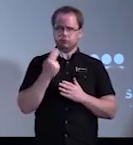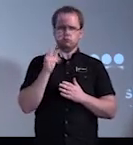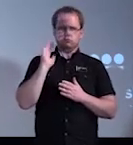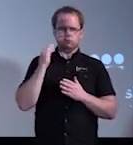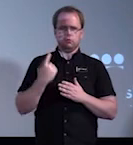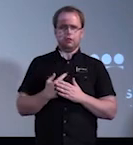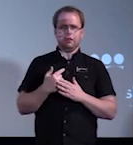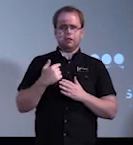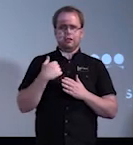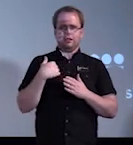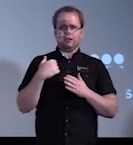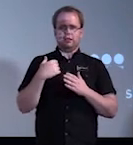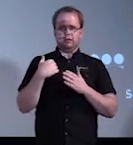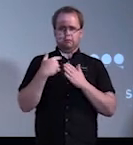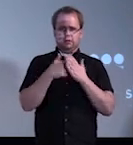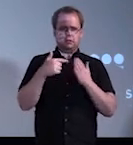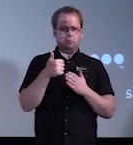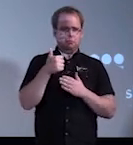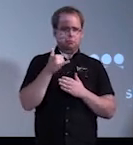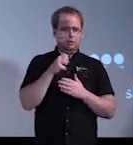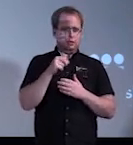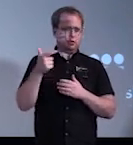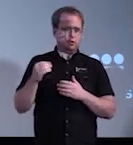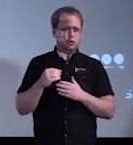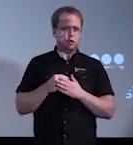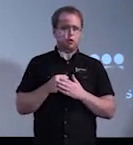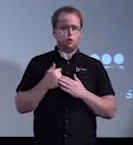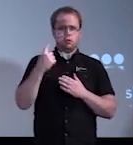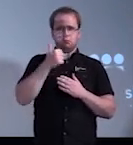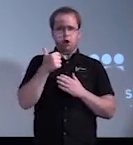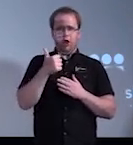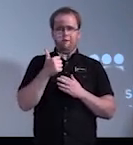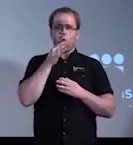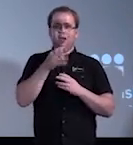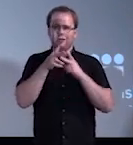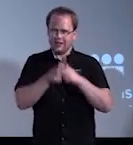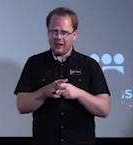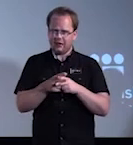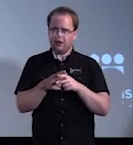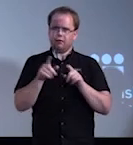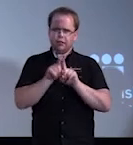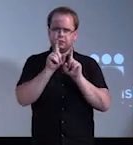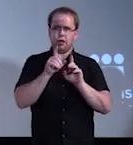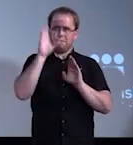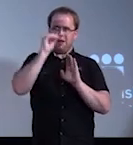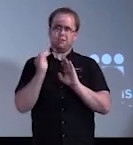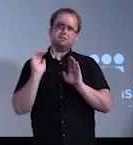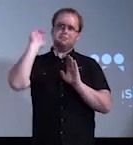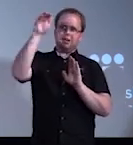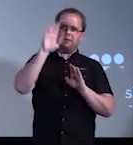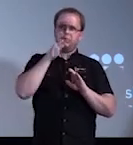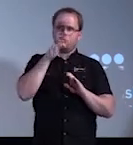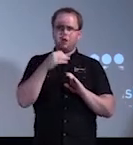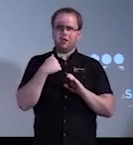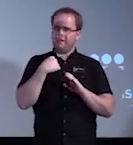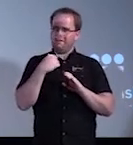Nu. Hej, jag heter Virv Ivarsson och jag kommer från Stränting i Lundagård. Och jag tänkte egentligen bara ställa om den fråga nästan som mannen har uppe ställde. För att jag uppfattar